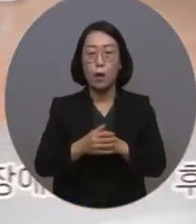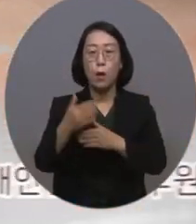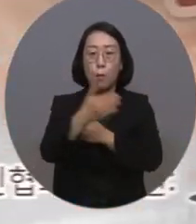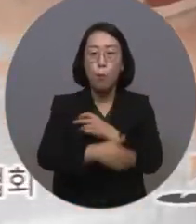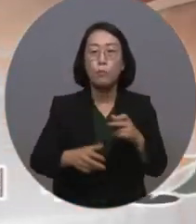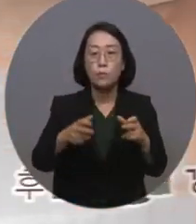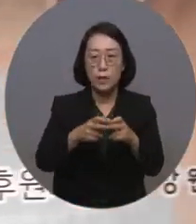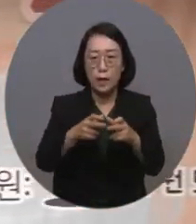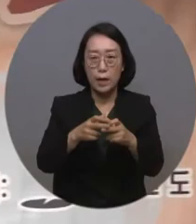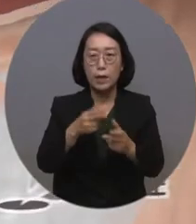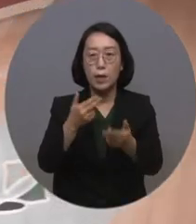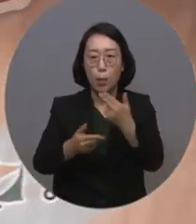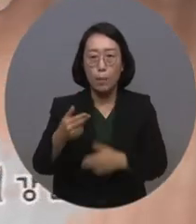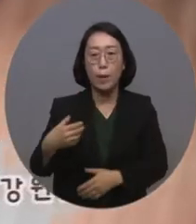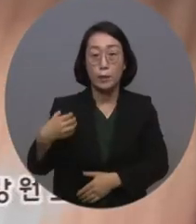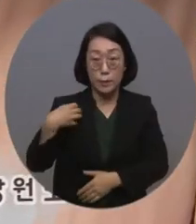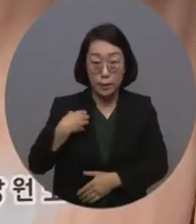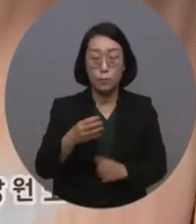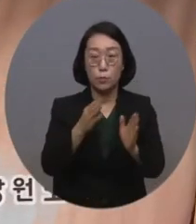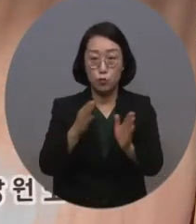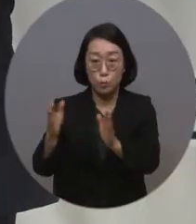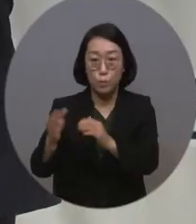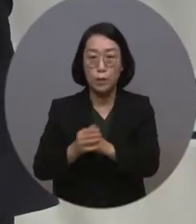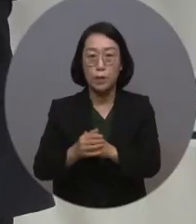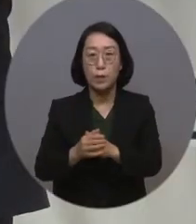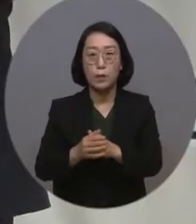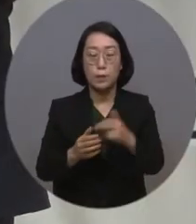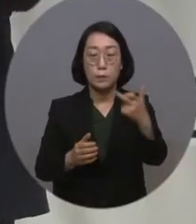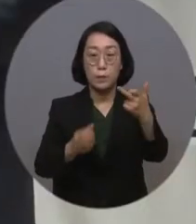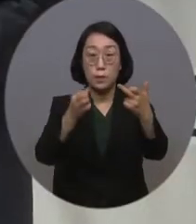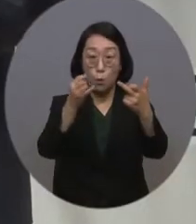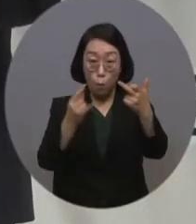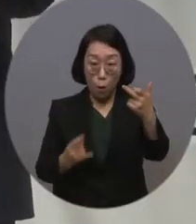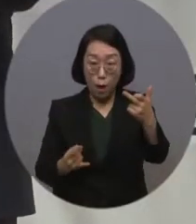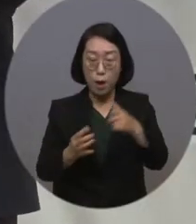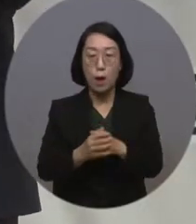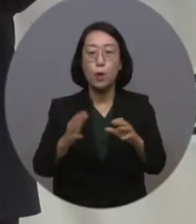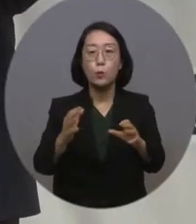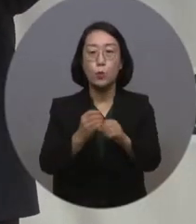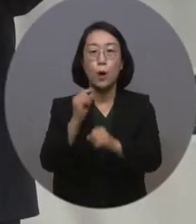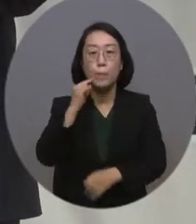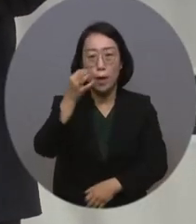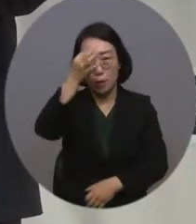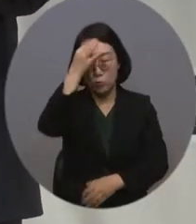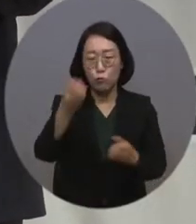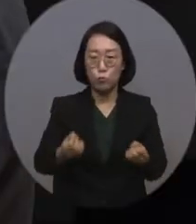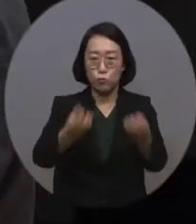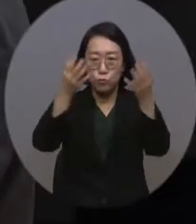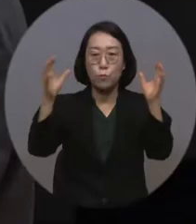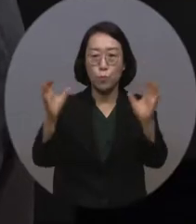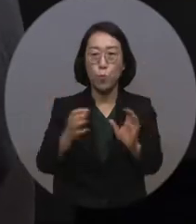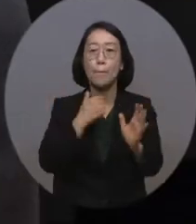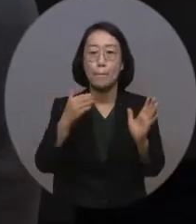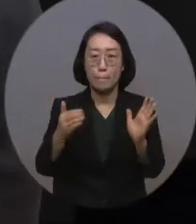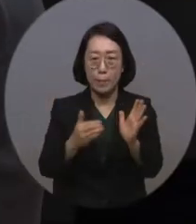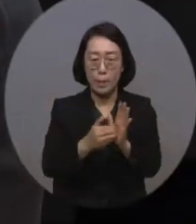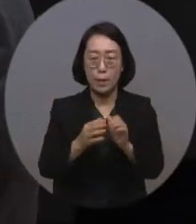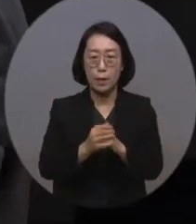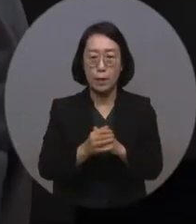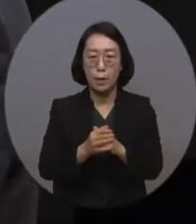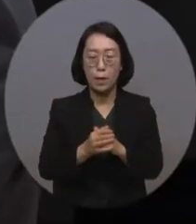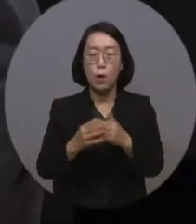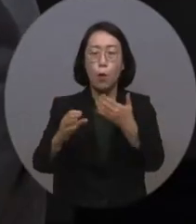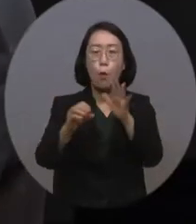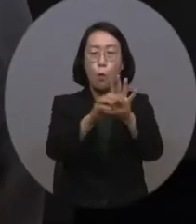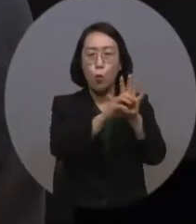지체장애인협회가 주최하고 강원도가 후원하는 제17회 강원도 장애인 종합예술제가 열렸습니다. 코로나19로 인해